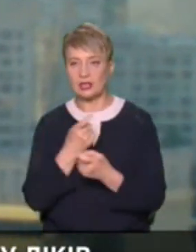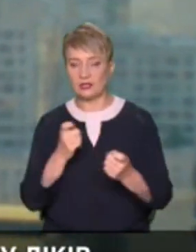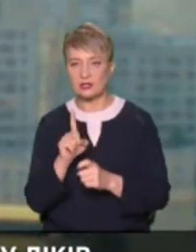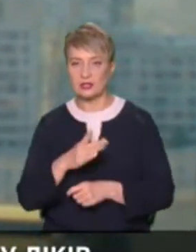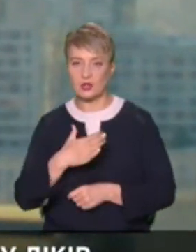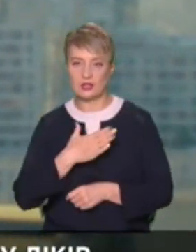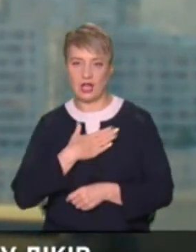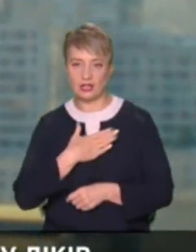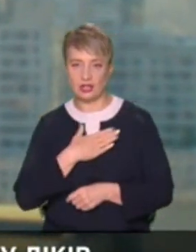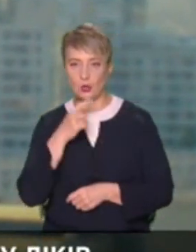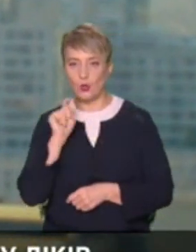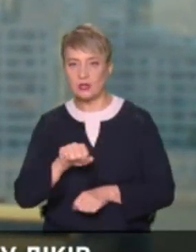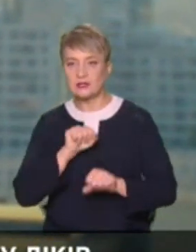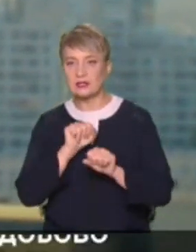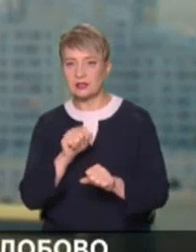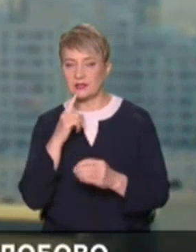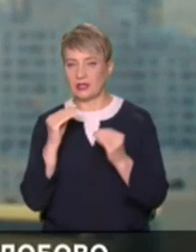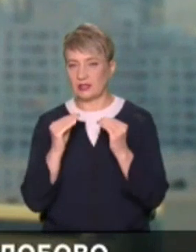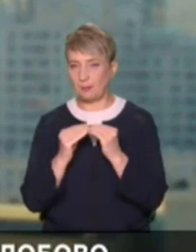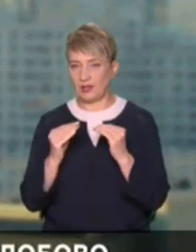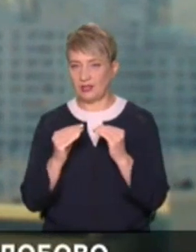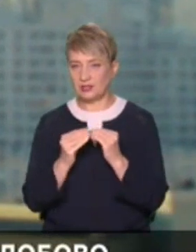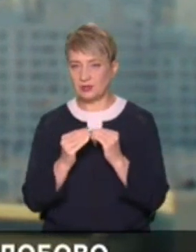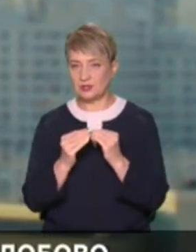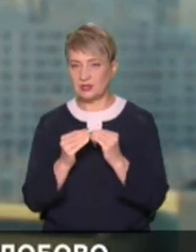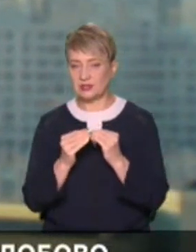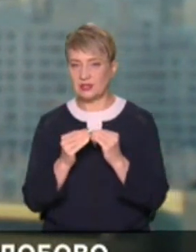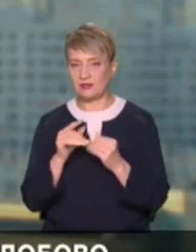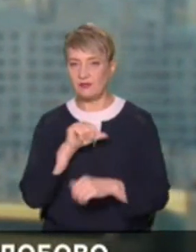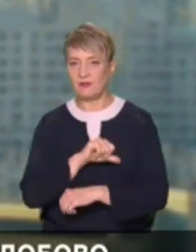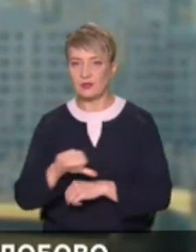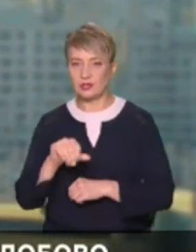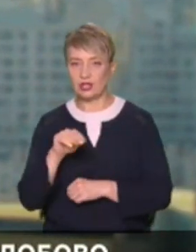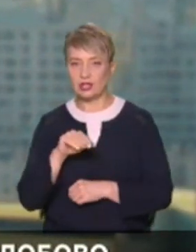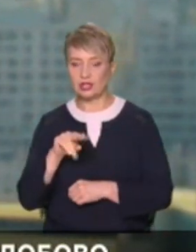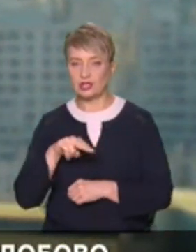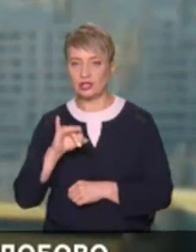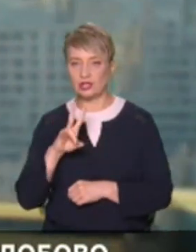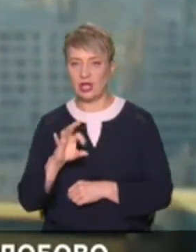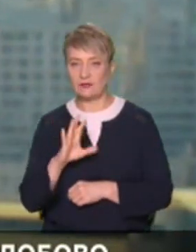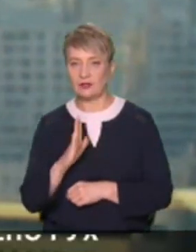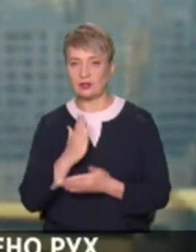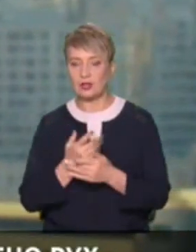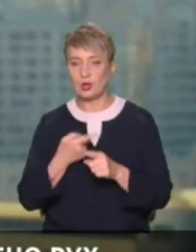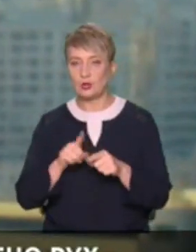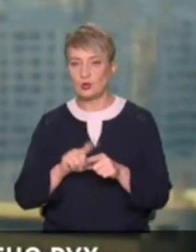наші захисники стабілізували фронт. Військовий експерт Олег Жданов зазначає, це дуже позитивні новини.